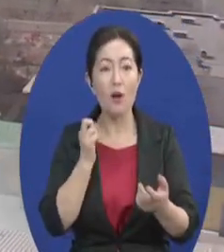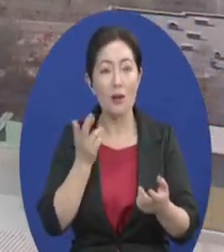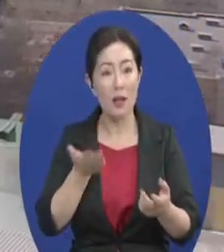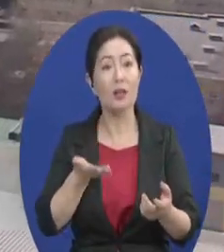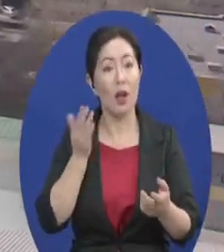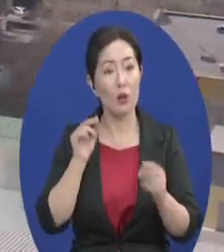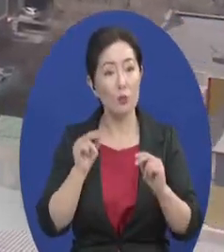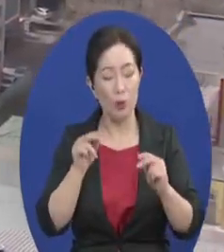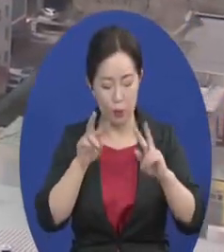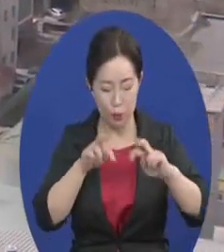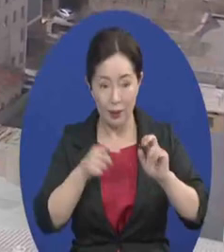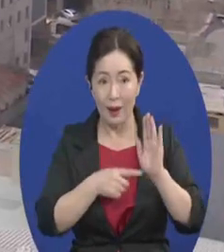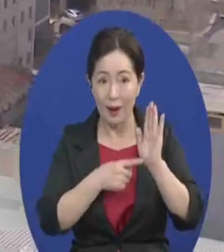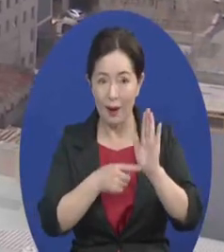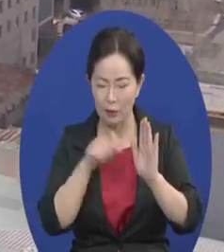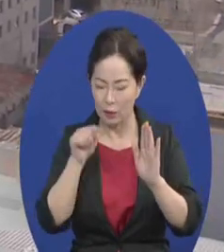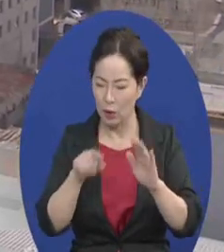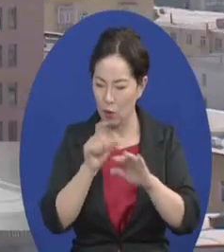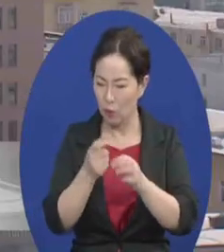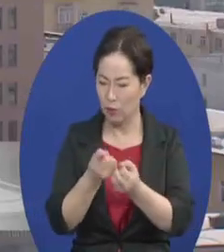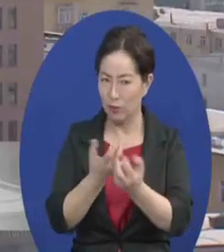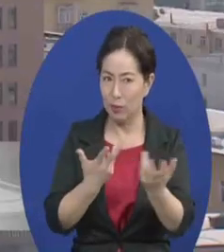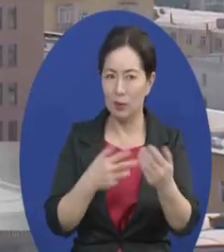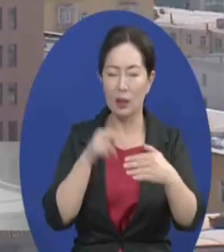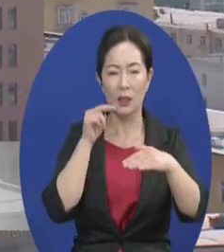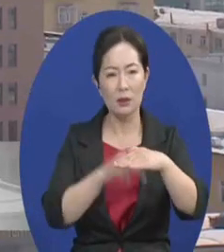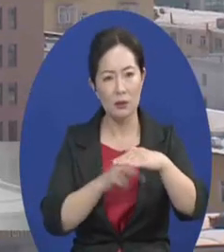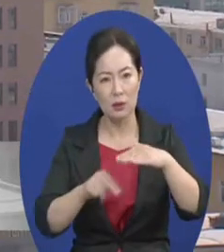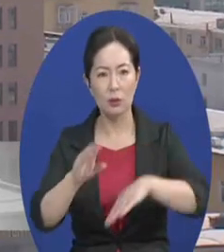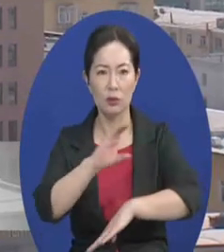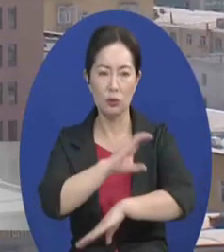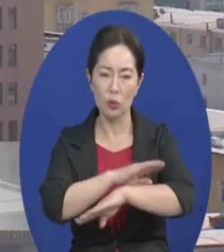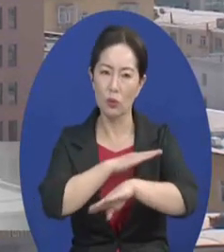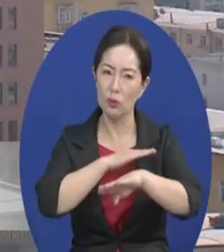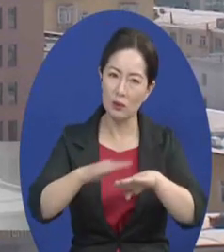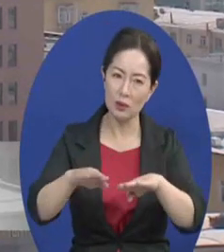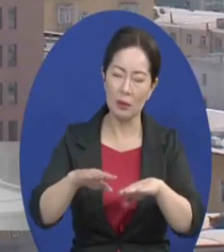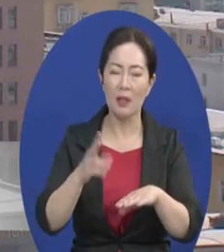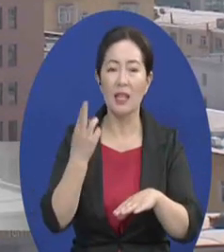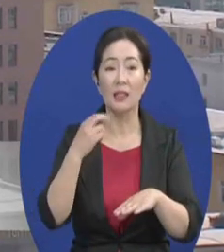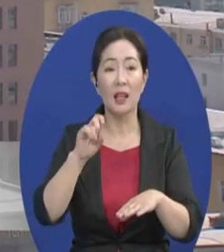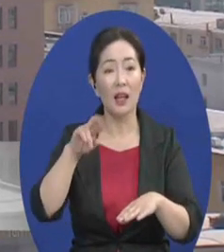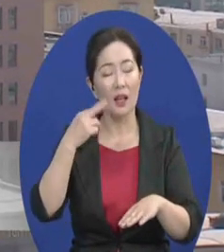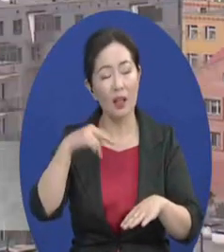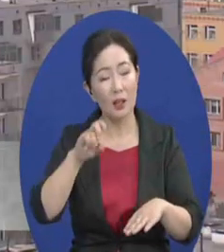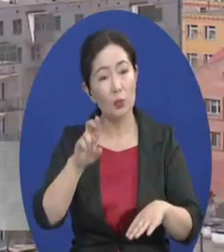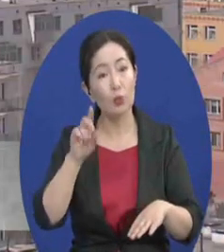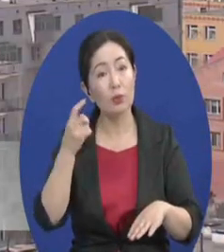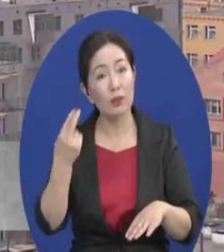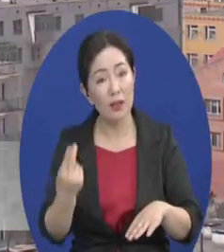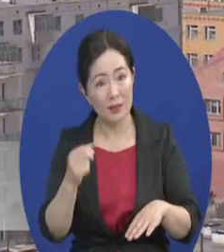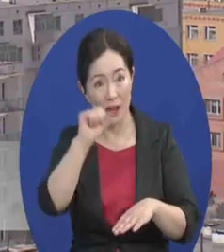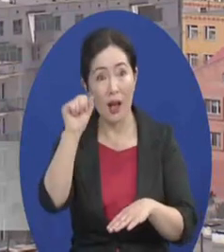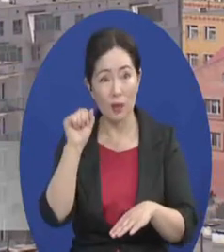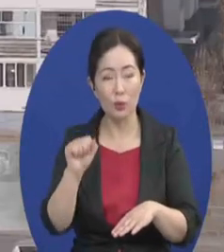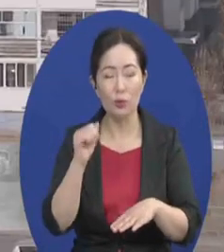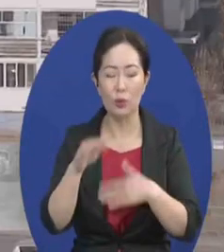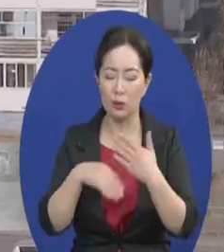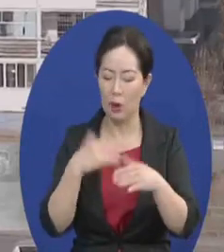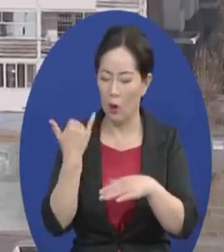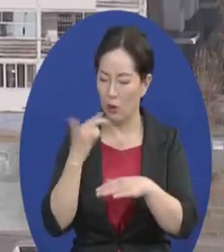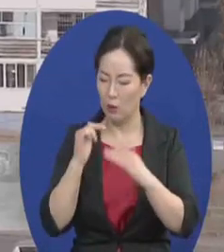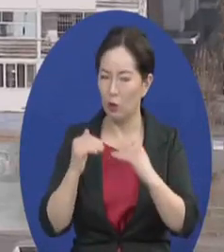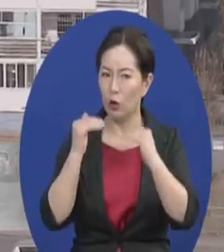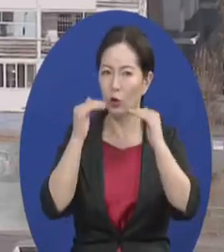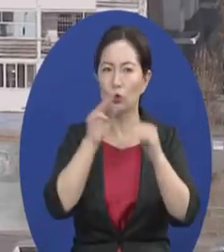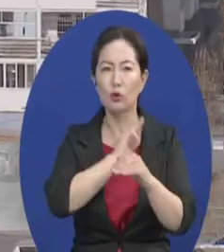гарчээ. Тиймээс хүн ам өсгийн хэрээр цэцэрлэг, сургууль, зам талбай, эмнэлэг гэх мэт дэд үцсийн асуудал тулгарч эхэлнэ. Нийслэл хот